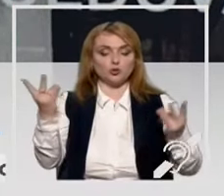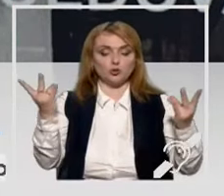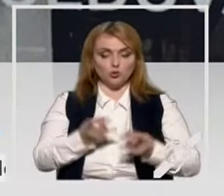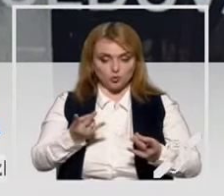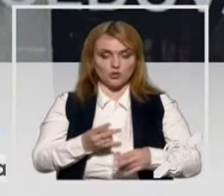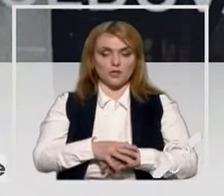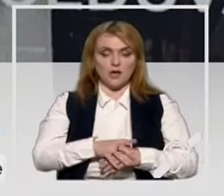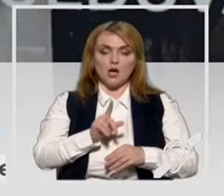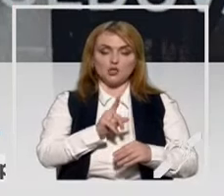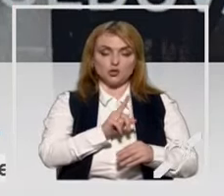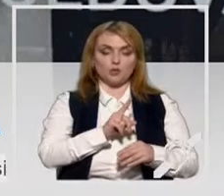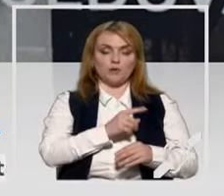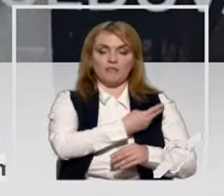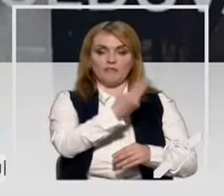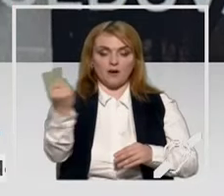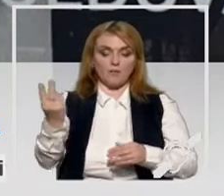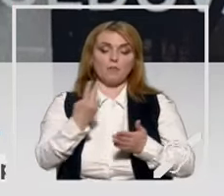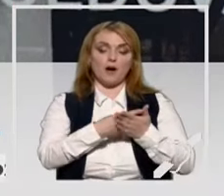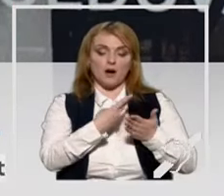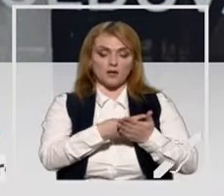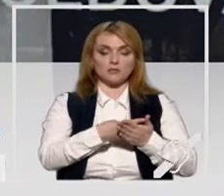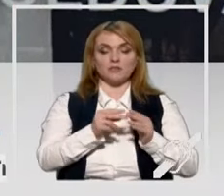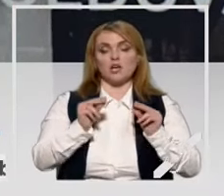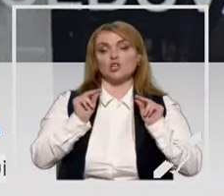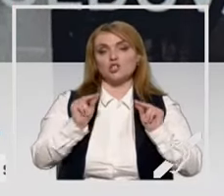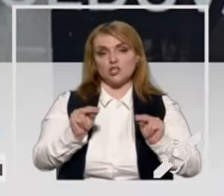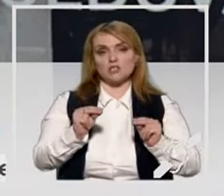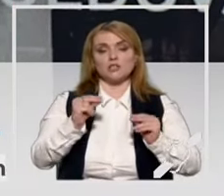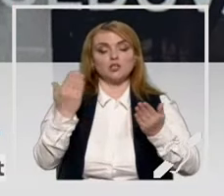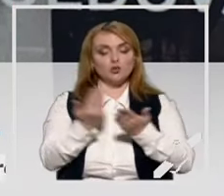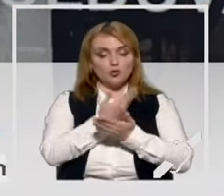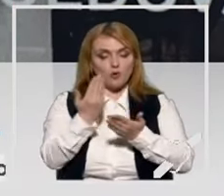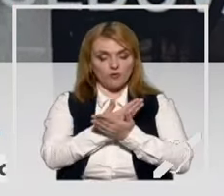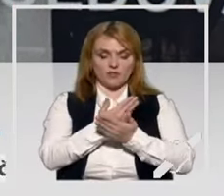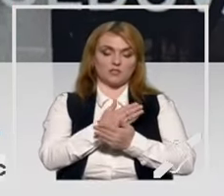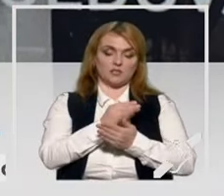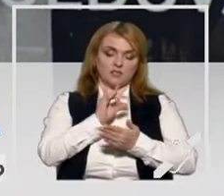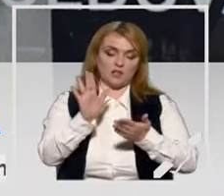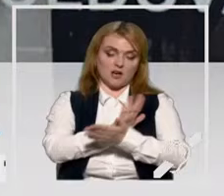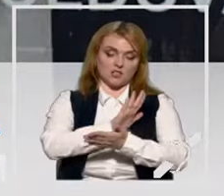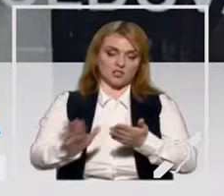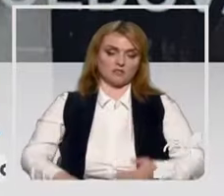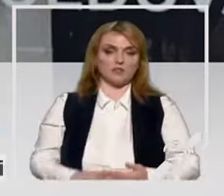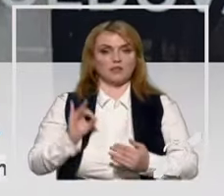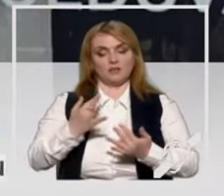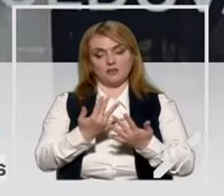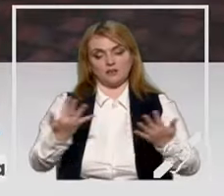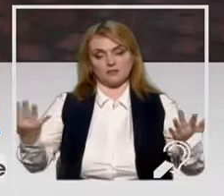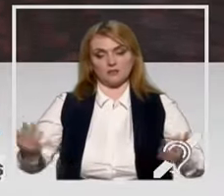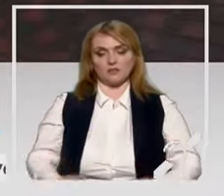casele telespectatorilor fideli știri și emisiuni de calitate, obiective, bine documentate și diverse.